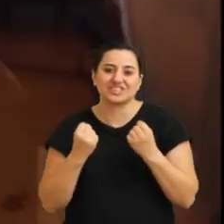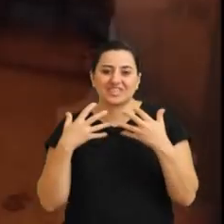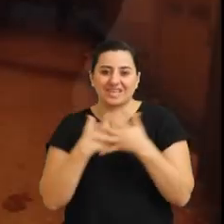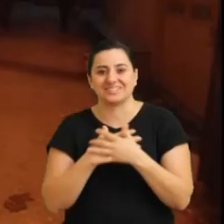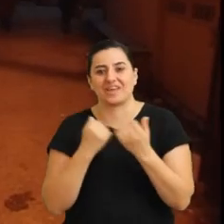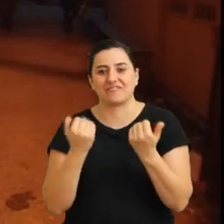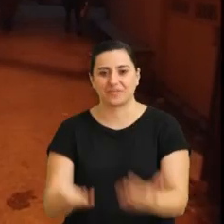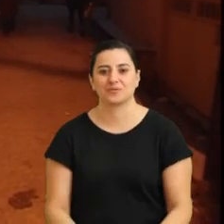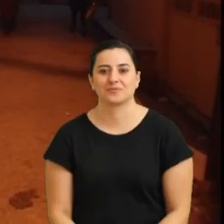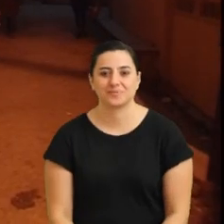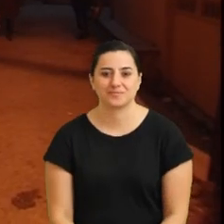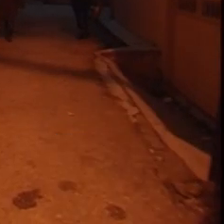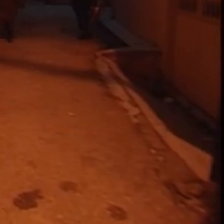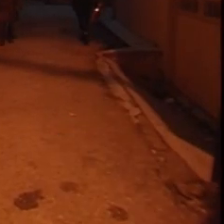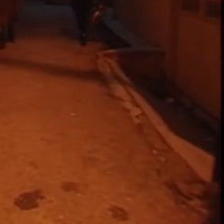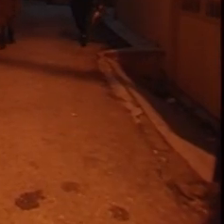bakalım.